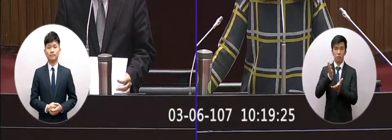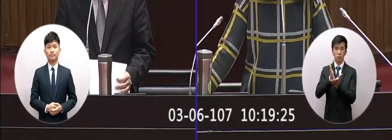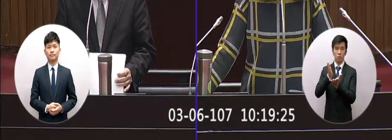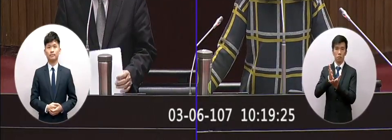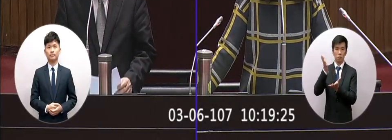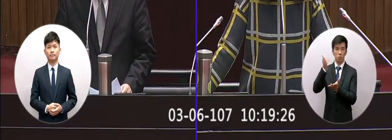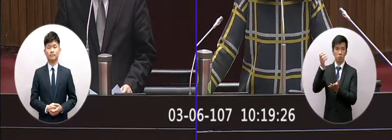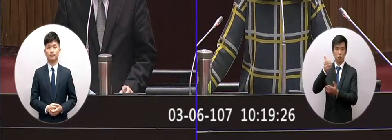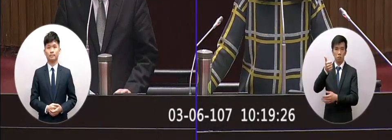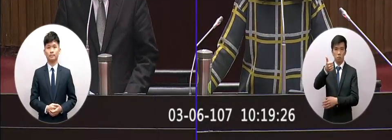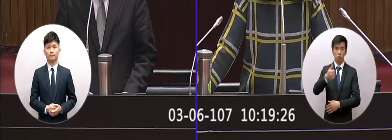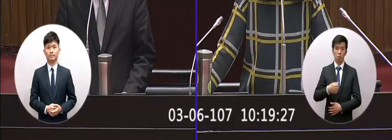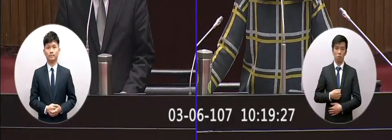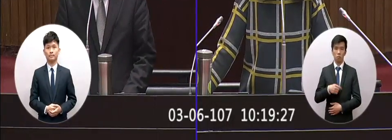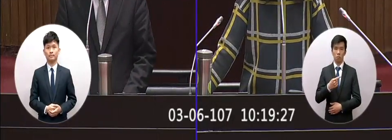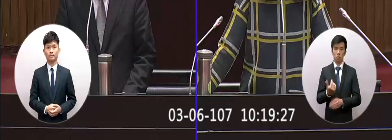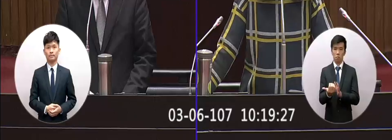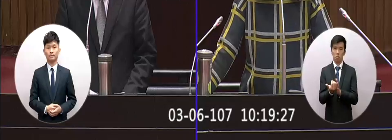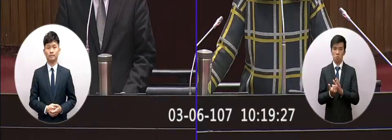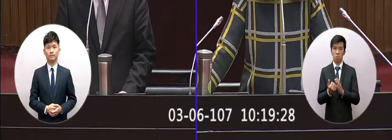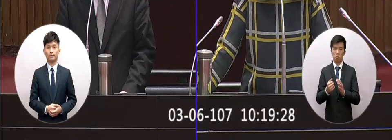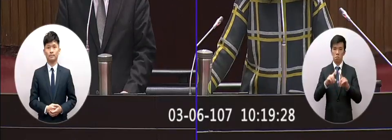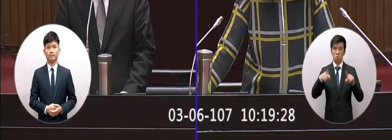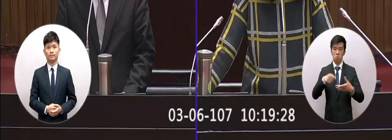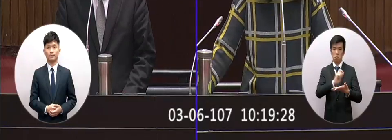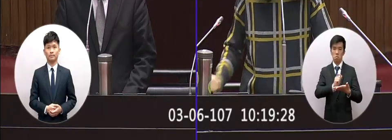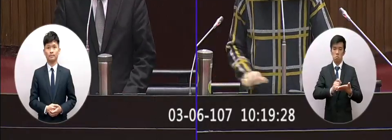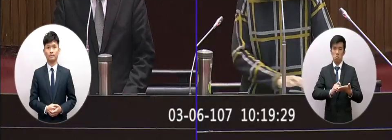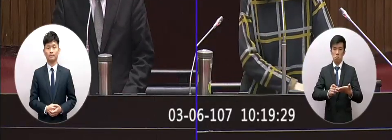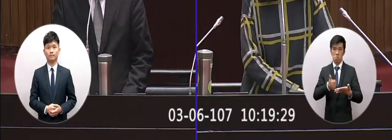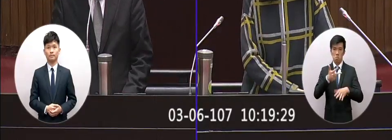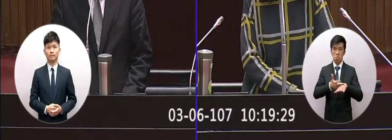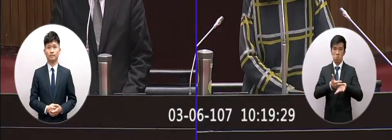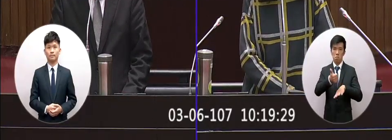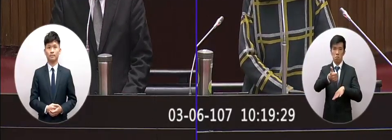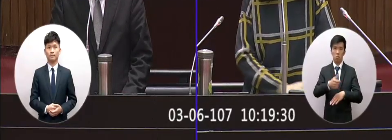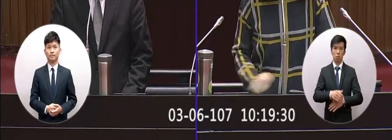了哈，他的稿一向都写得非常好，他有非常好的文胆哦。